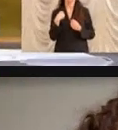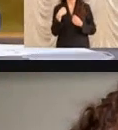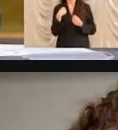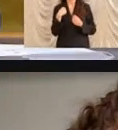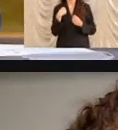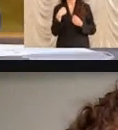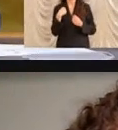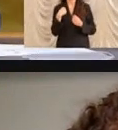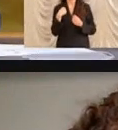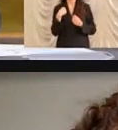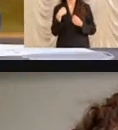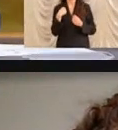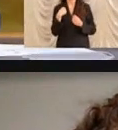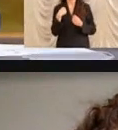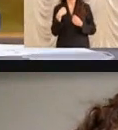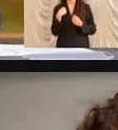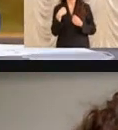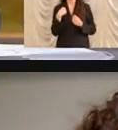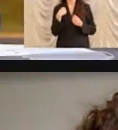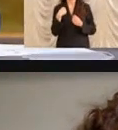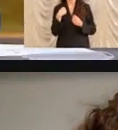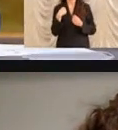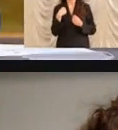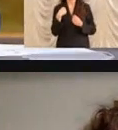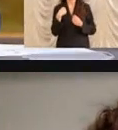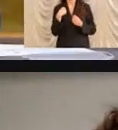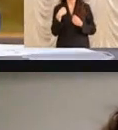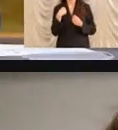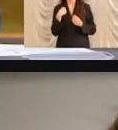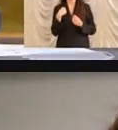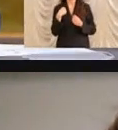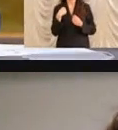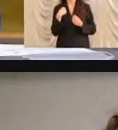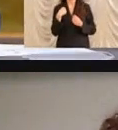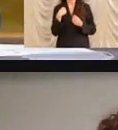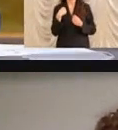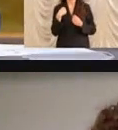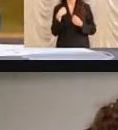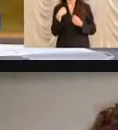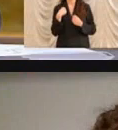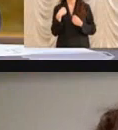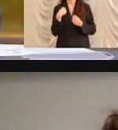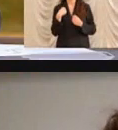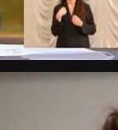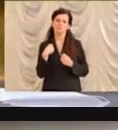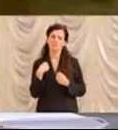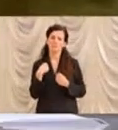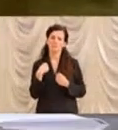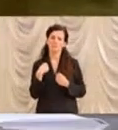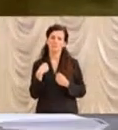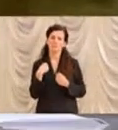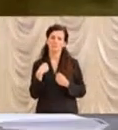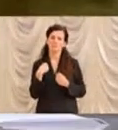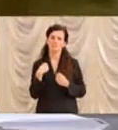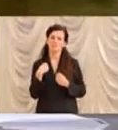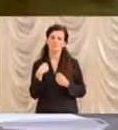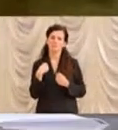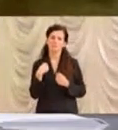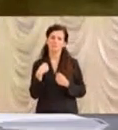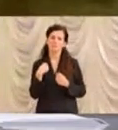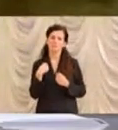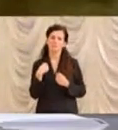'era l'ombretto della pupa può essere considerata una nuova feature sì perché no sì facciamo una